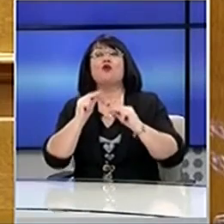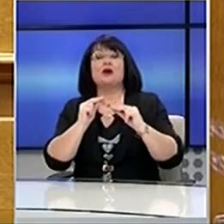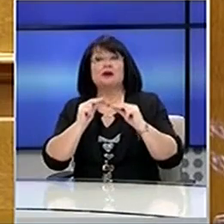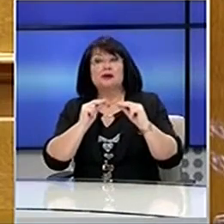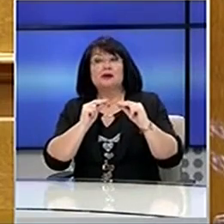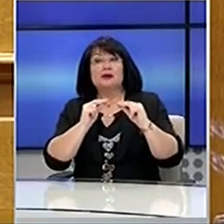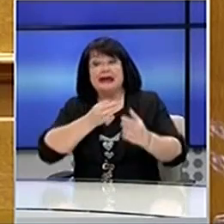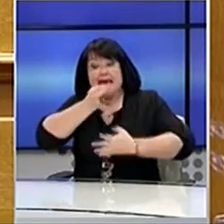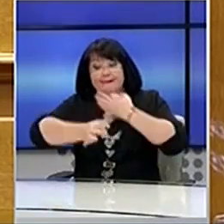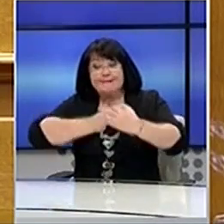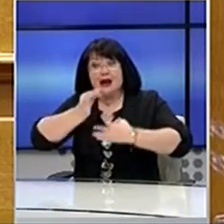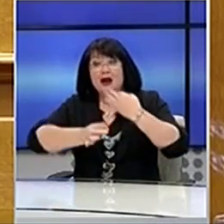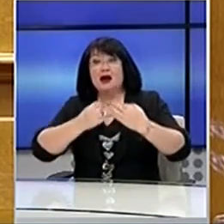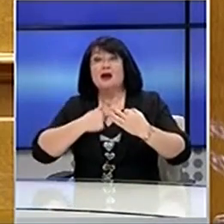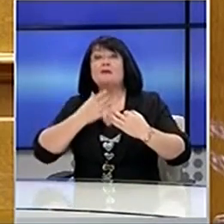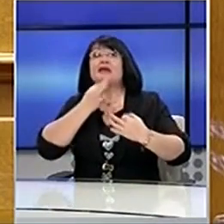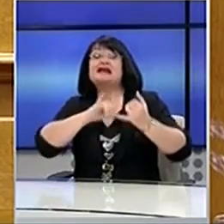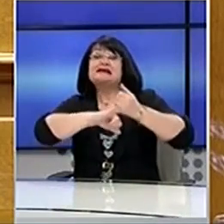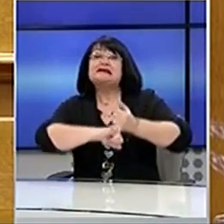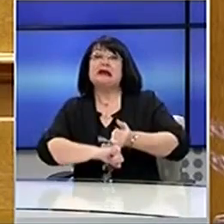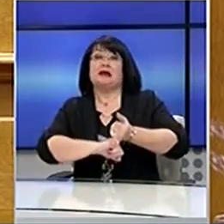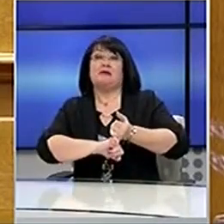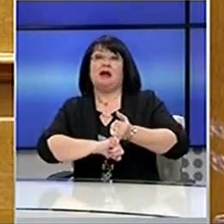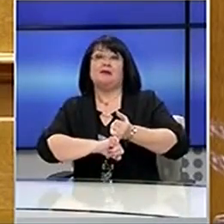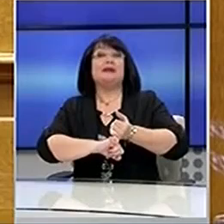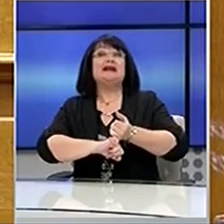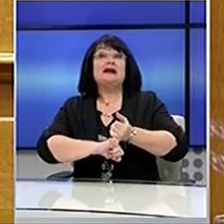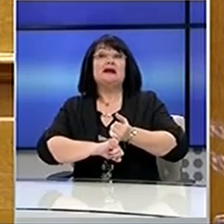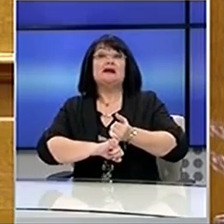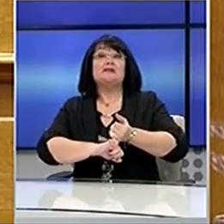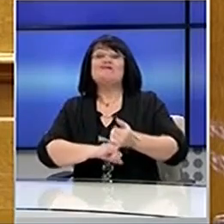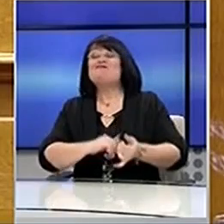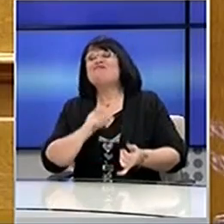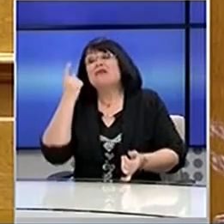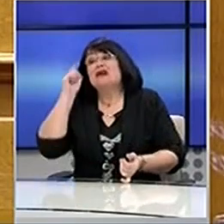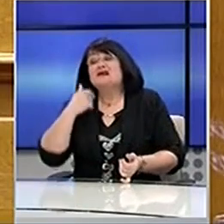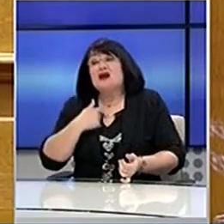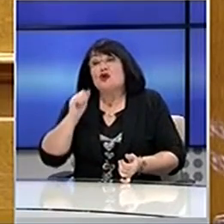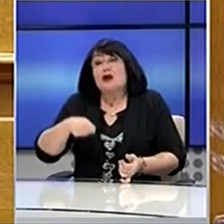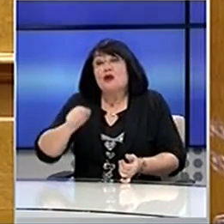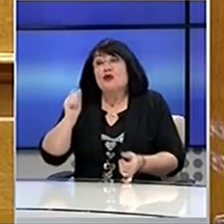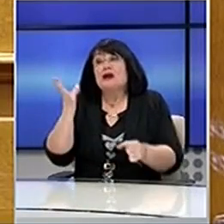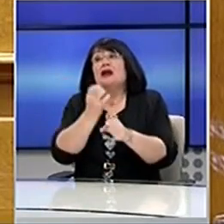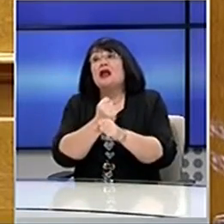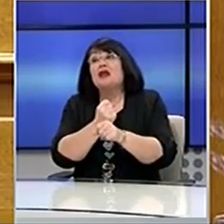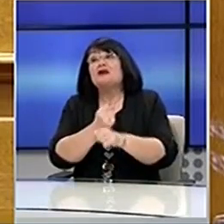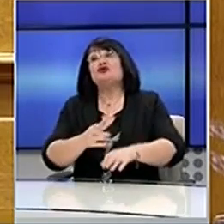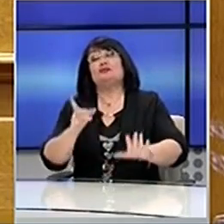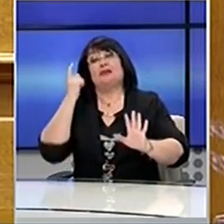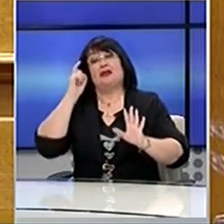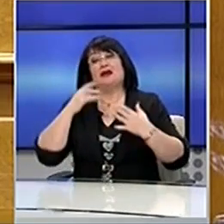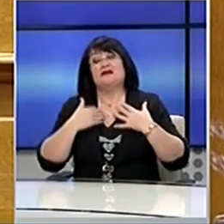πει ότι υπάρχει ένα στοίχημα το οποίο δεν ξέρουμε αν μπορούμε να κερδίσουμε. Και το στοίχημα